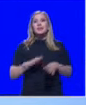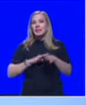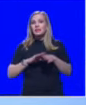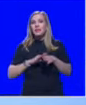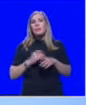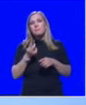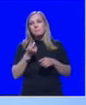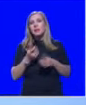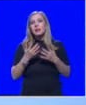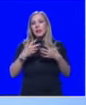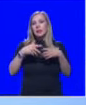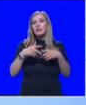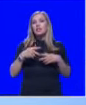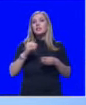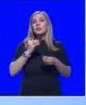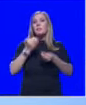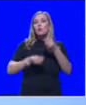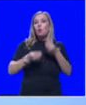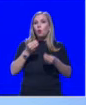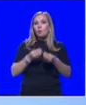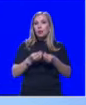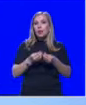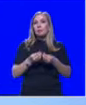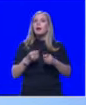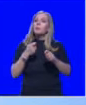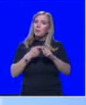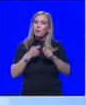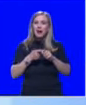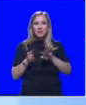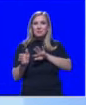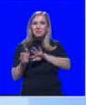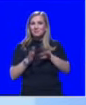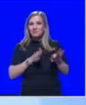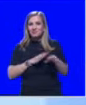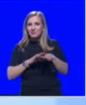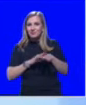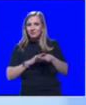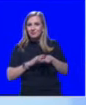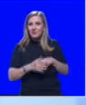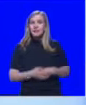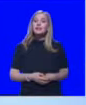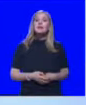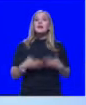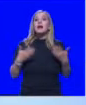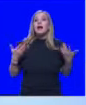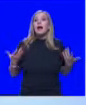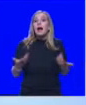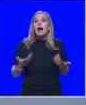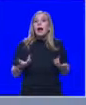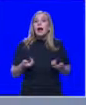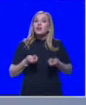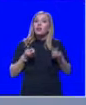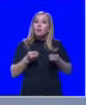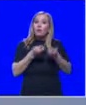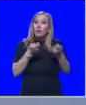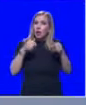Опитваме се да оправим проблема с звука на господин Харизанов. Мисля, че оправим вече. Това как ще се отрази